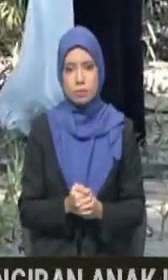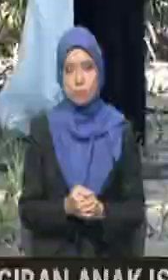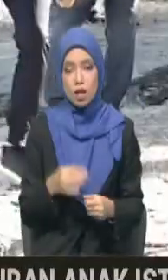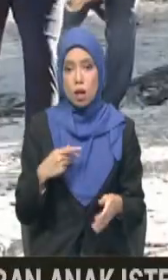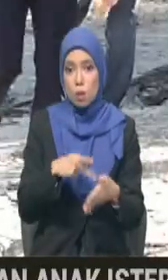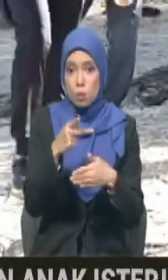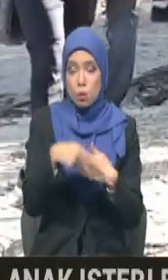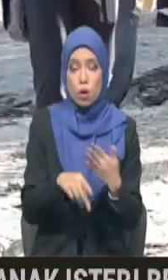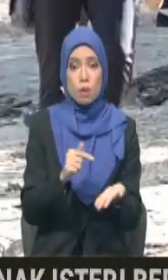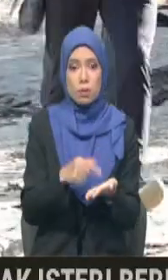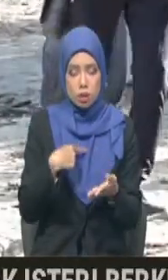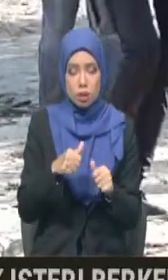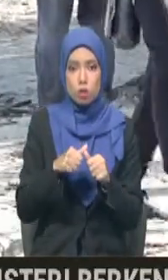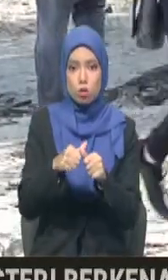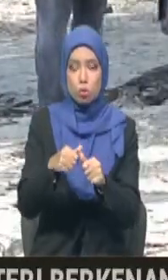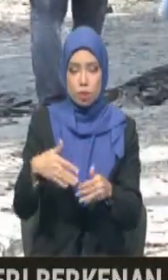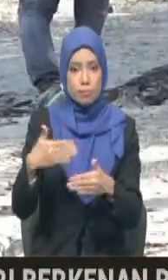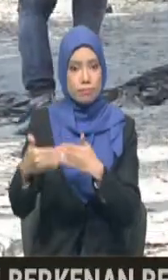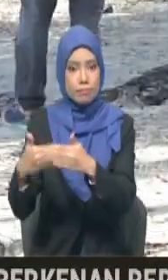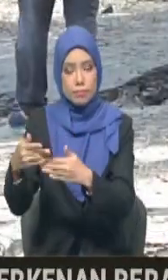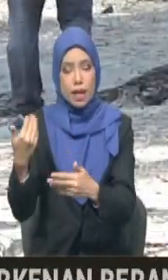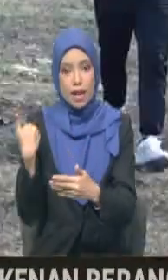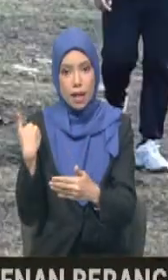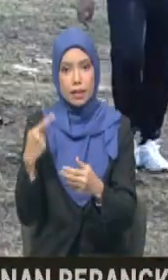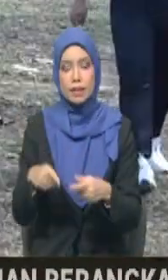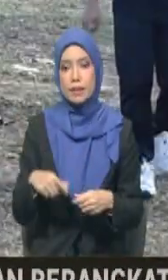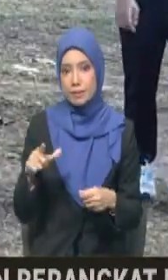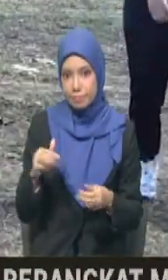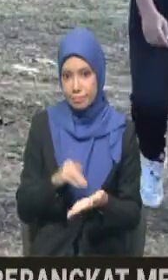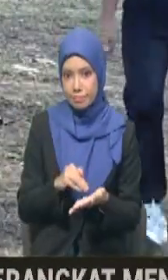dilaksanakan secara berterusan dengan pengisian pelbagai